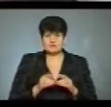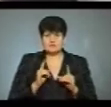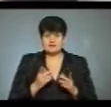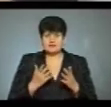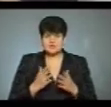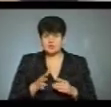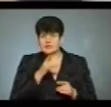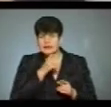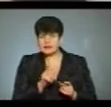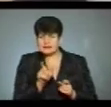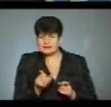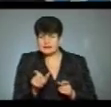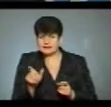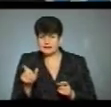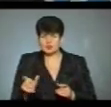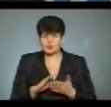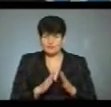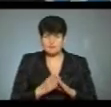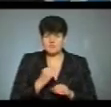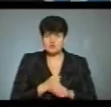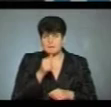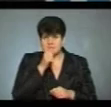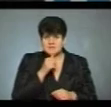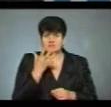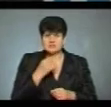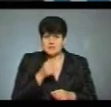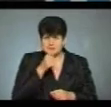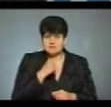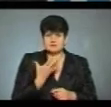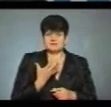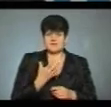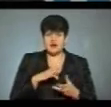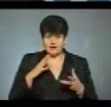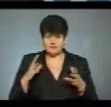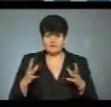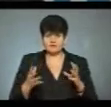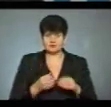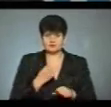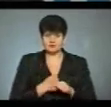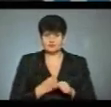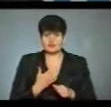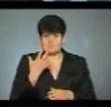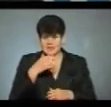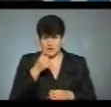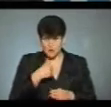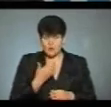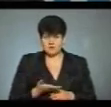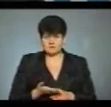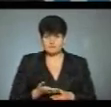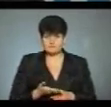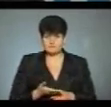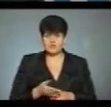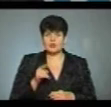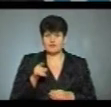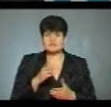ви на строкових договорах і працюєте місяць, потім ще місяць, потім місяць, але працювали таким чином 5 років, то